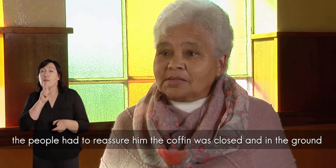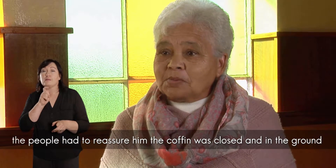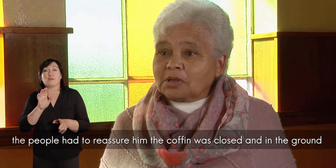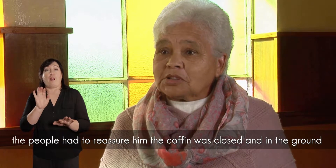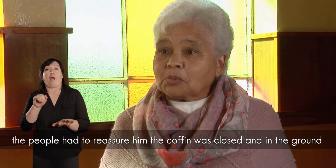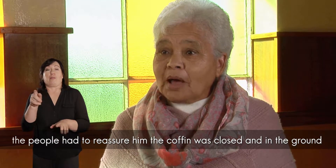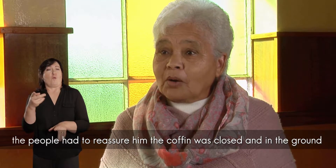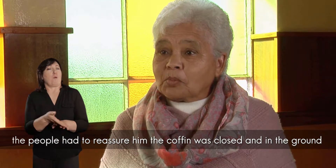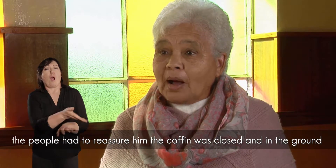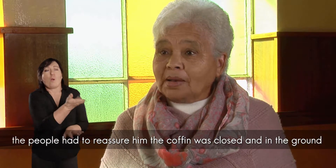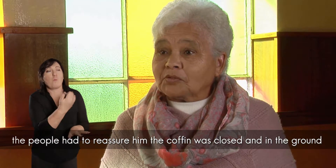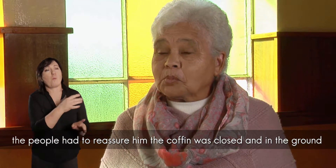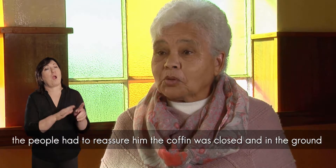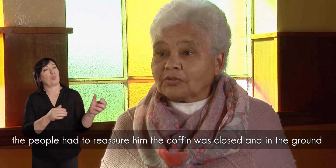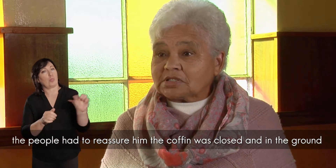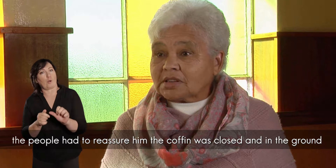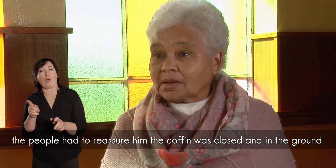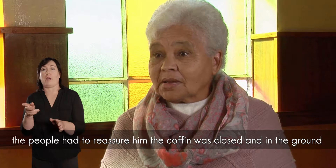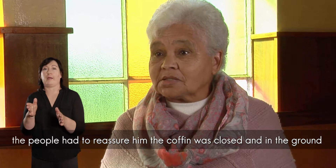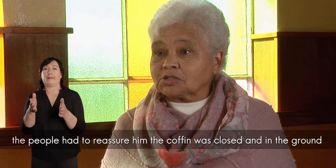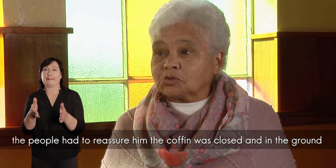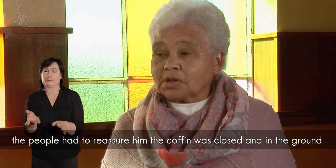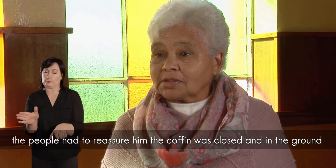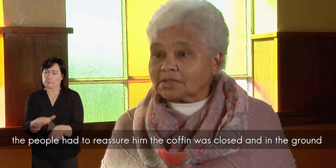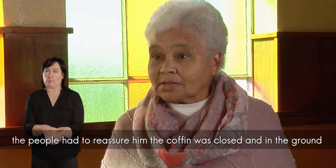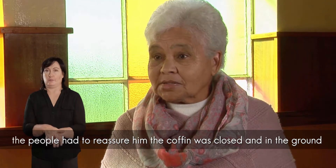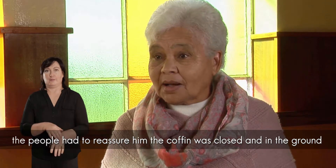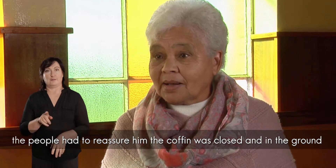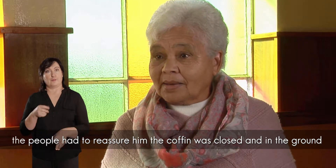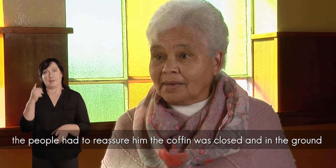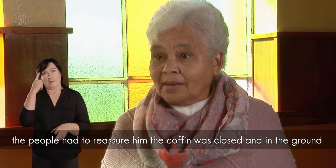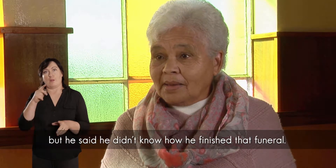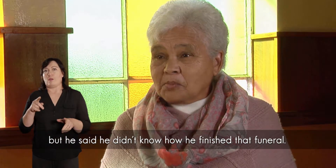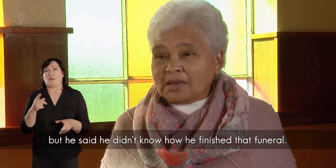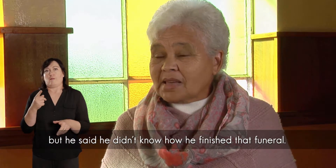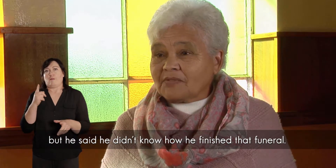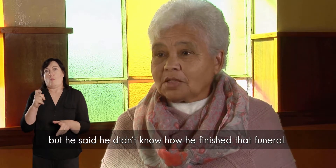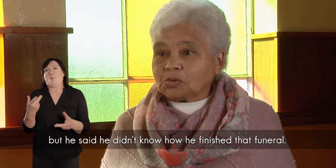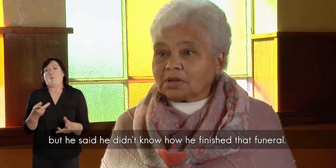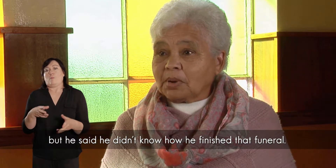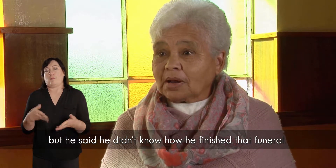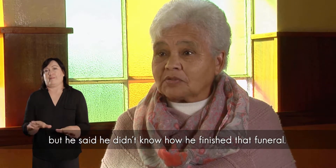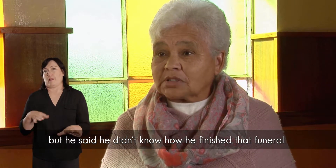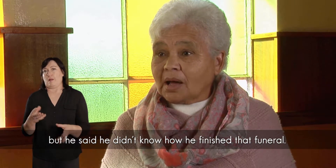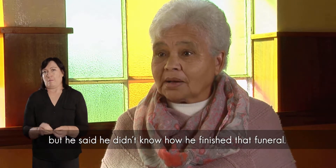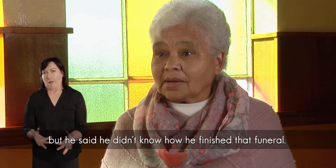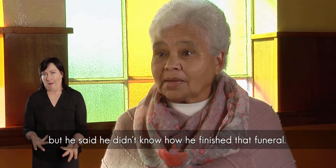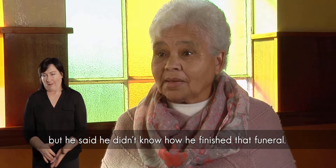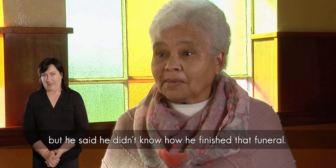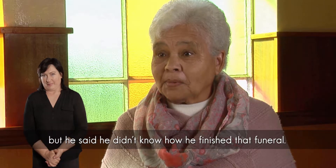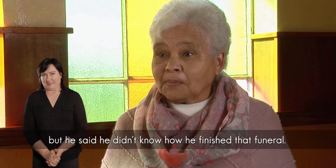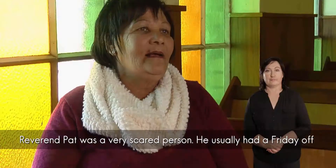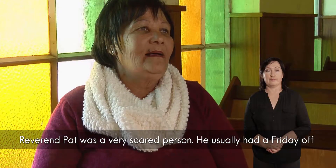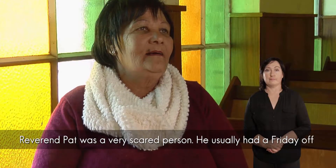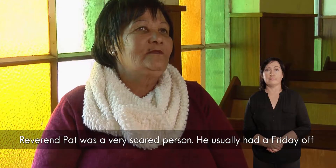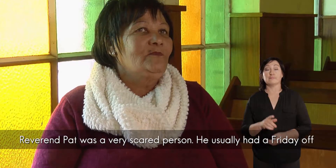Hy sê, die mens het om daar kom aan, en vond nog een versieker, kus is toe, kus het gesak. Maar hy sê, hy weet u hoe het die begraafingsklage gekryg ne.